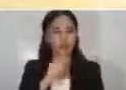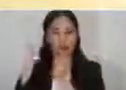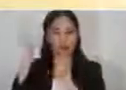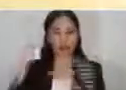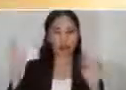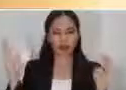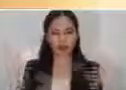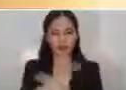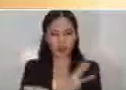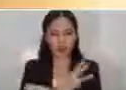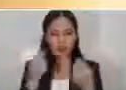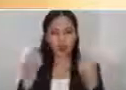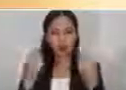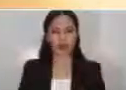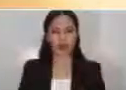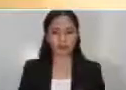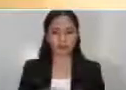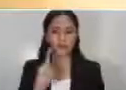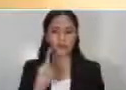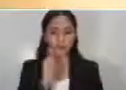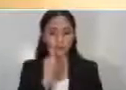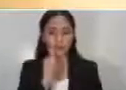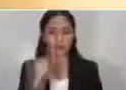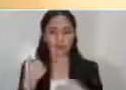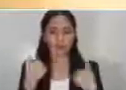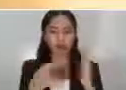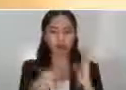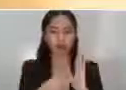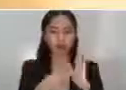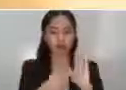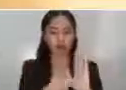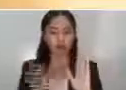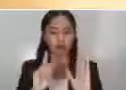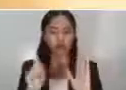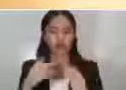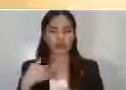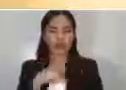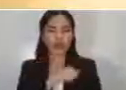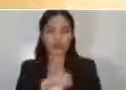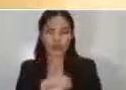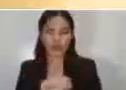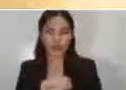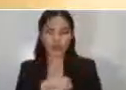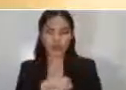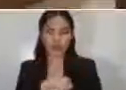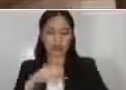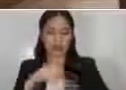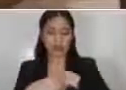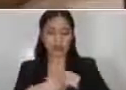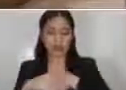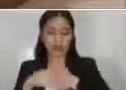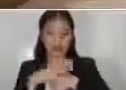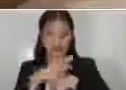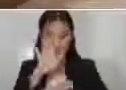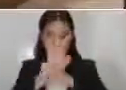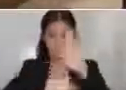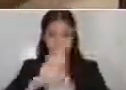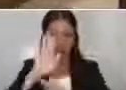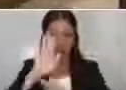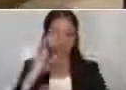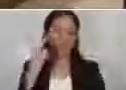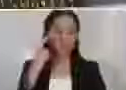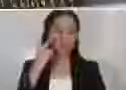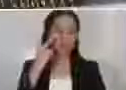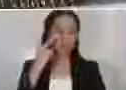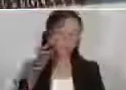ako, walang chinilas. Pinagpok naman sa akin, plies, yung malaking plies. Tapos pinagsusuntok nila ako, dalawang mag-ama. Lumalabas naman sa inisyal